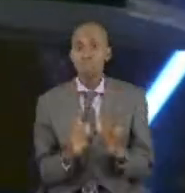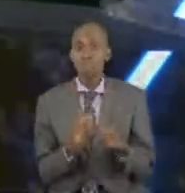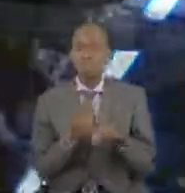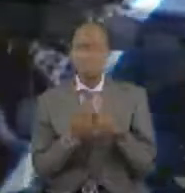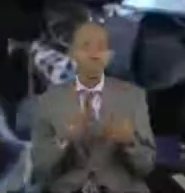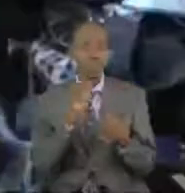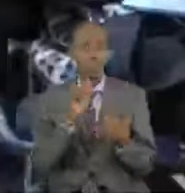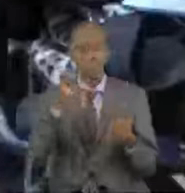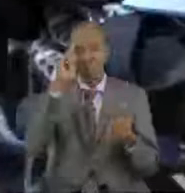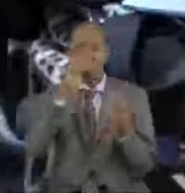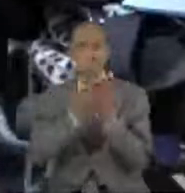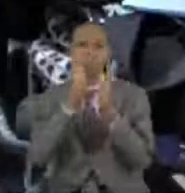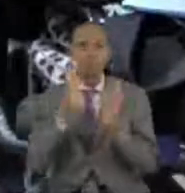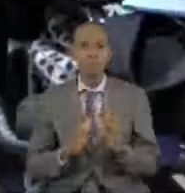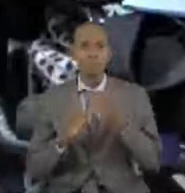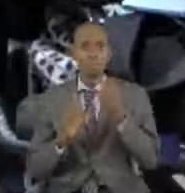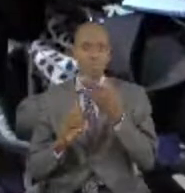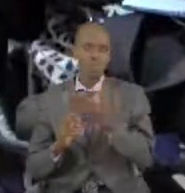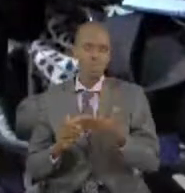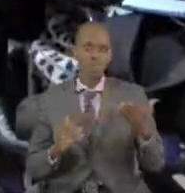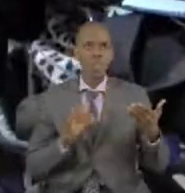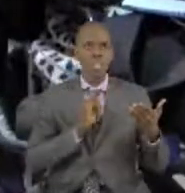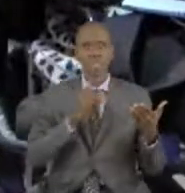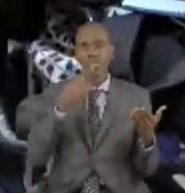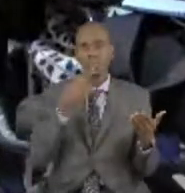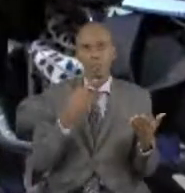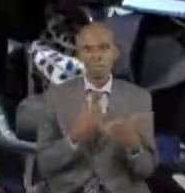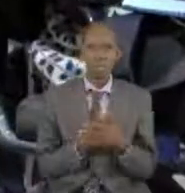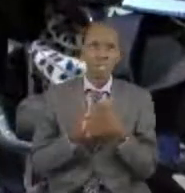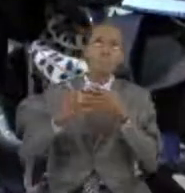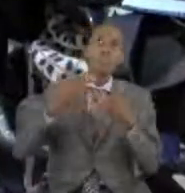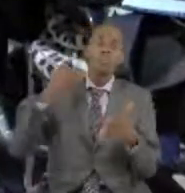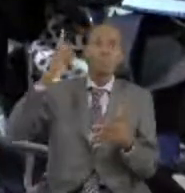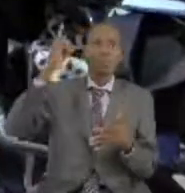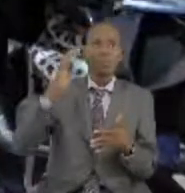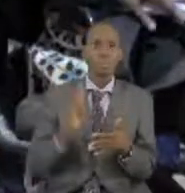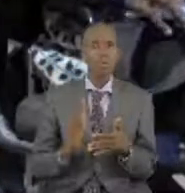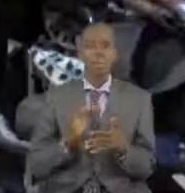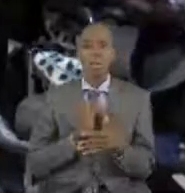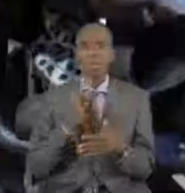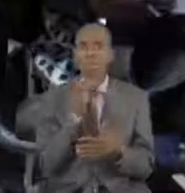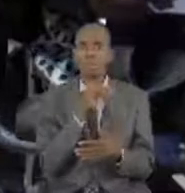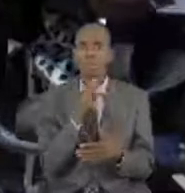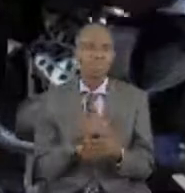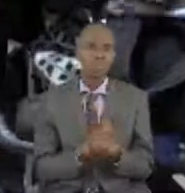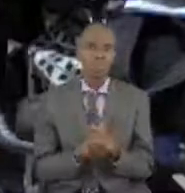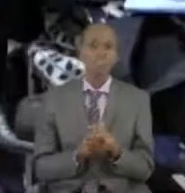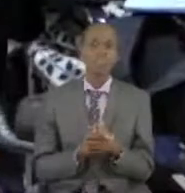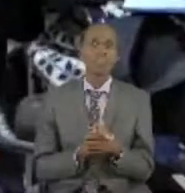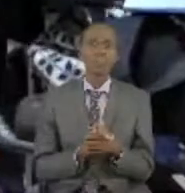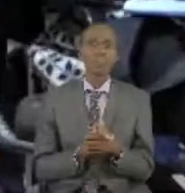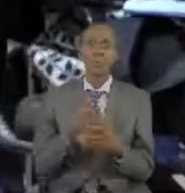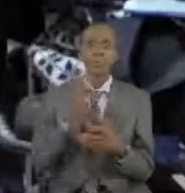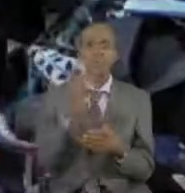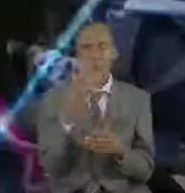1,5 ce que je dis les choses que je dis devant dieu je ne m' a point les